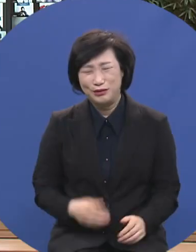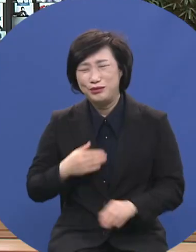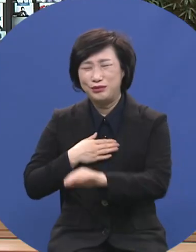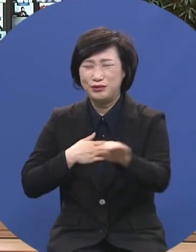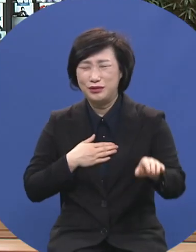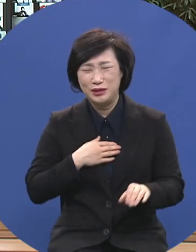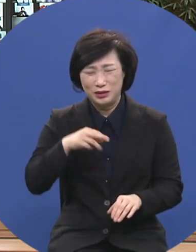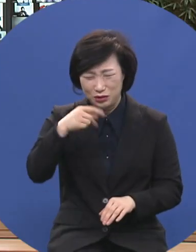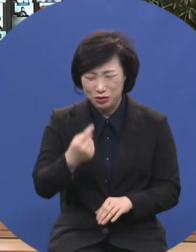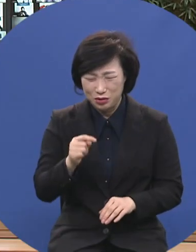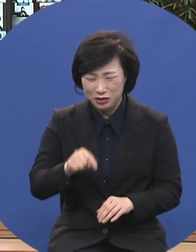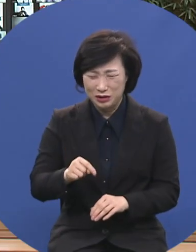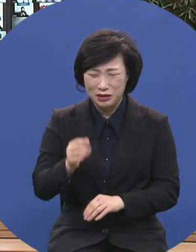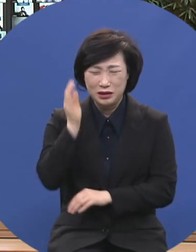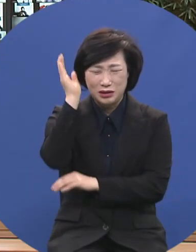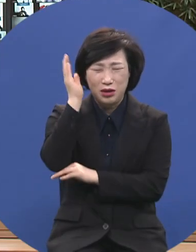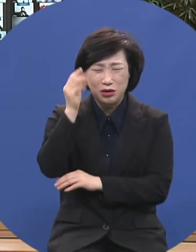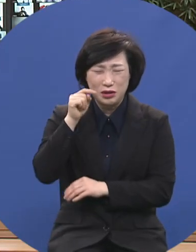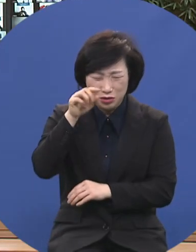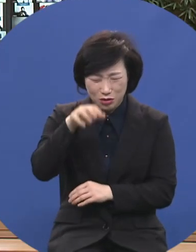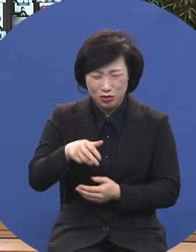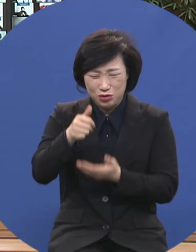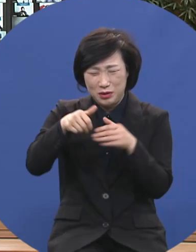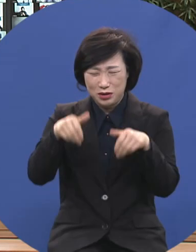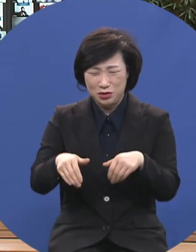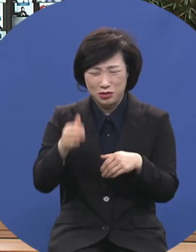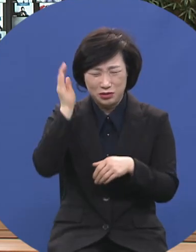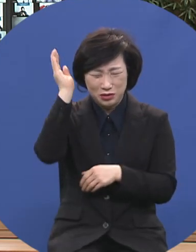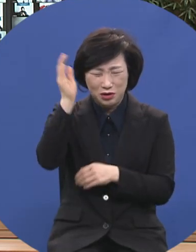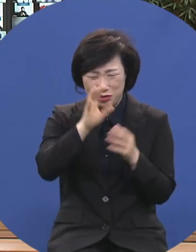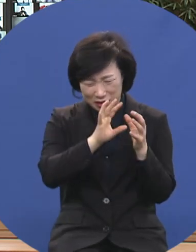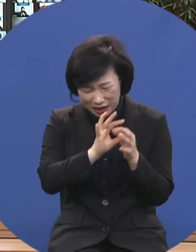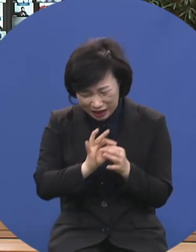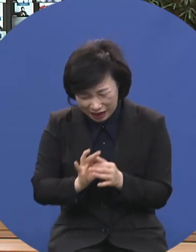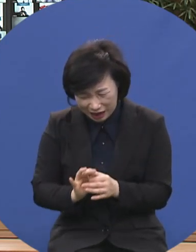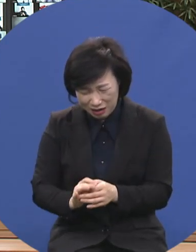우리도 강단에서 주의 종이 계속